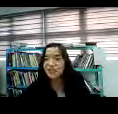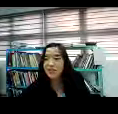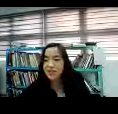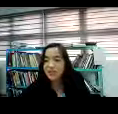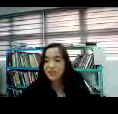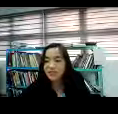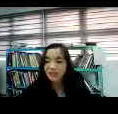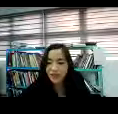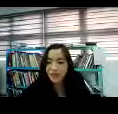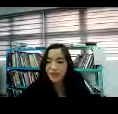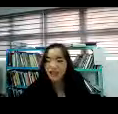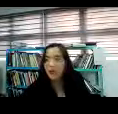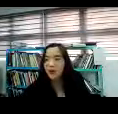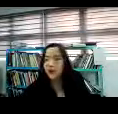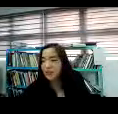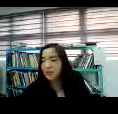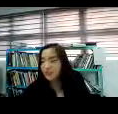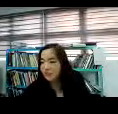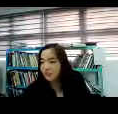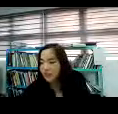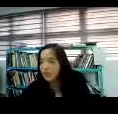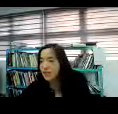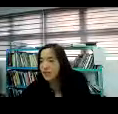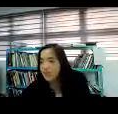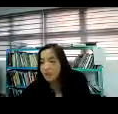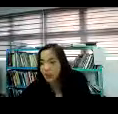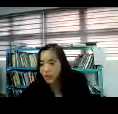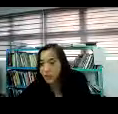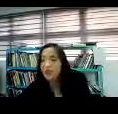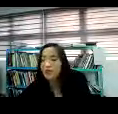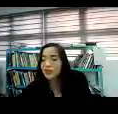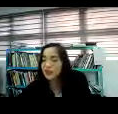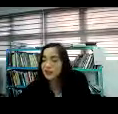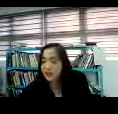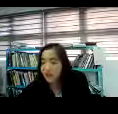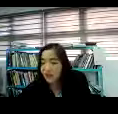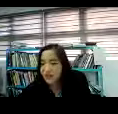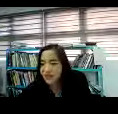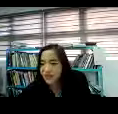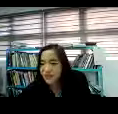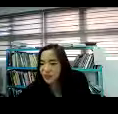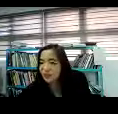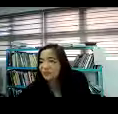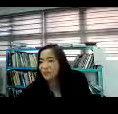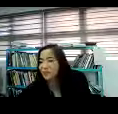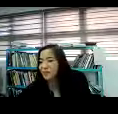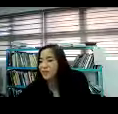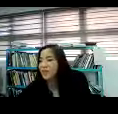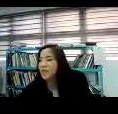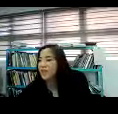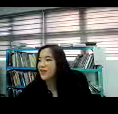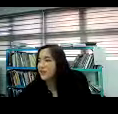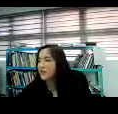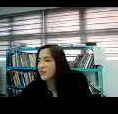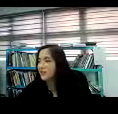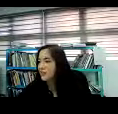or other references, huwag po natin kakalimutan na sabihin sa mga bata to cite their references. Ano po?